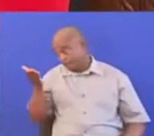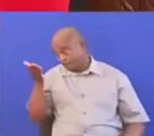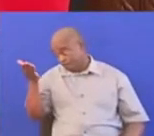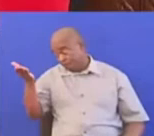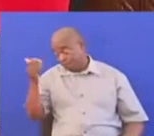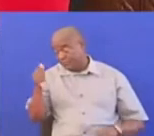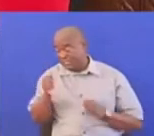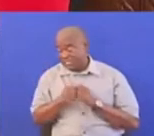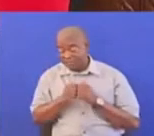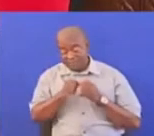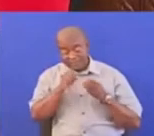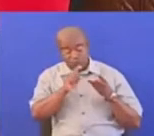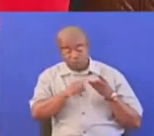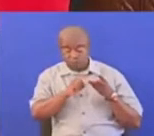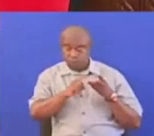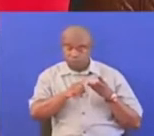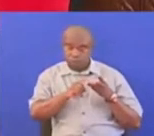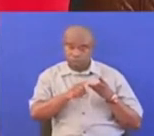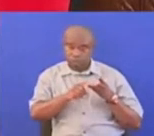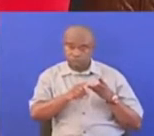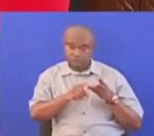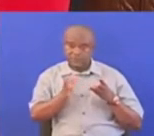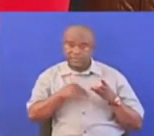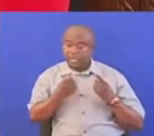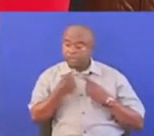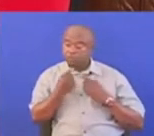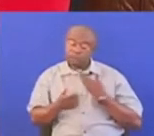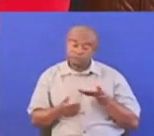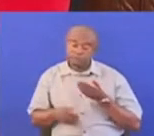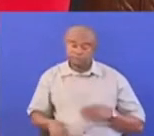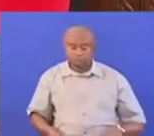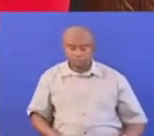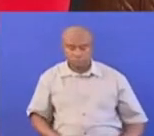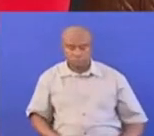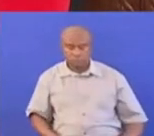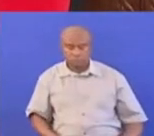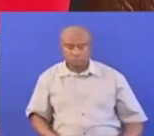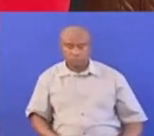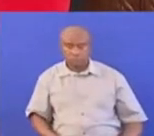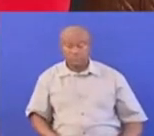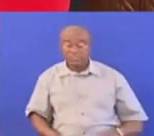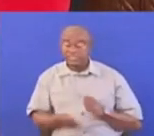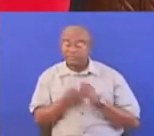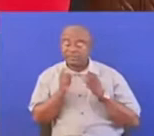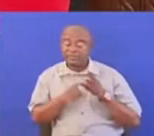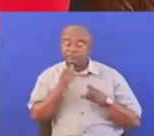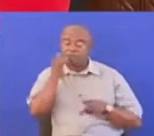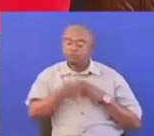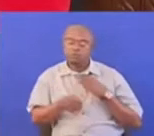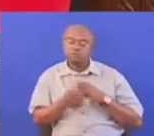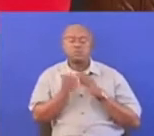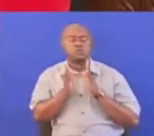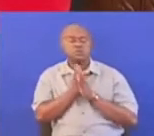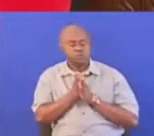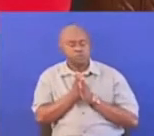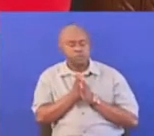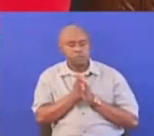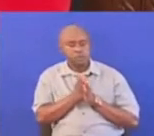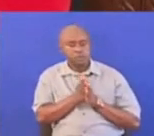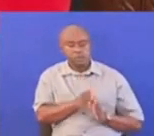jambo lingine ambalo ningeweza kulizungumza hapo la mwisho kabisa, niombe